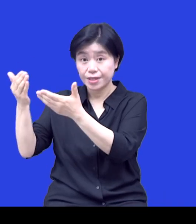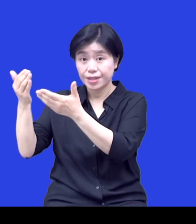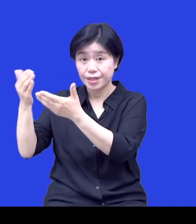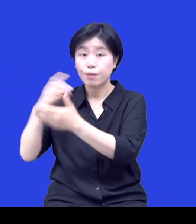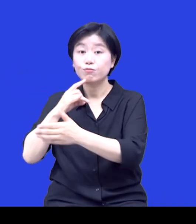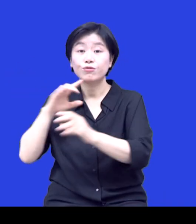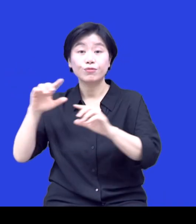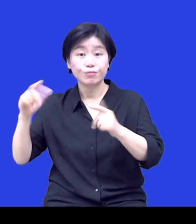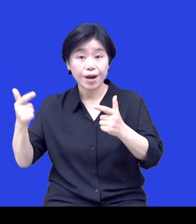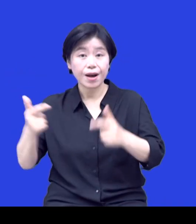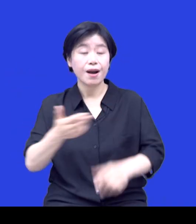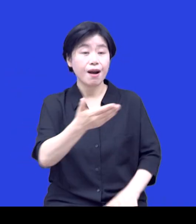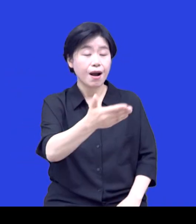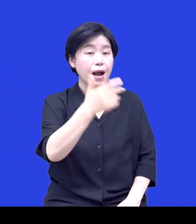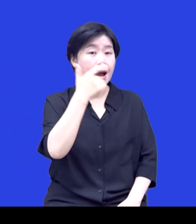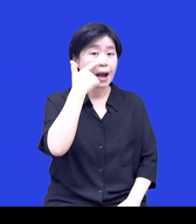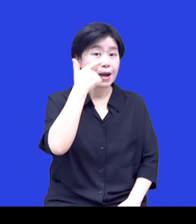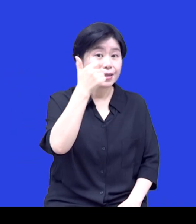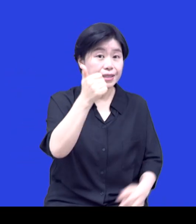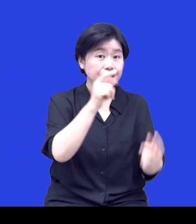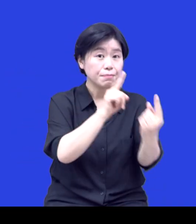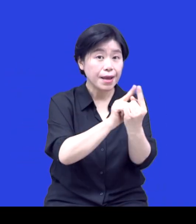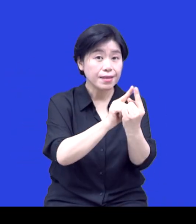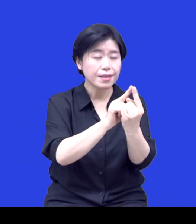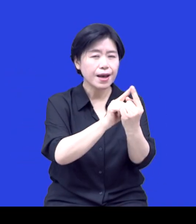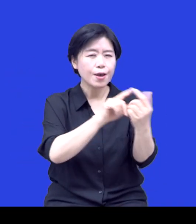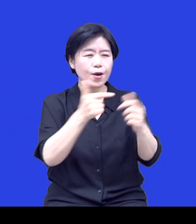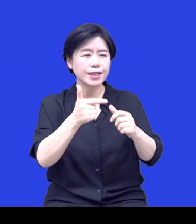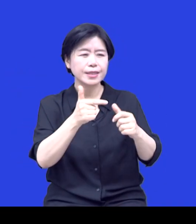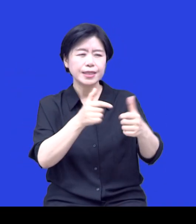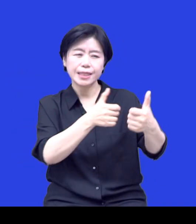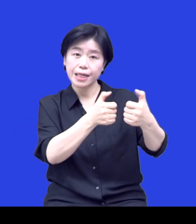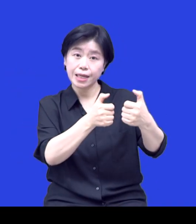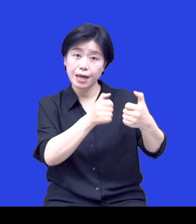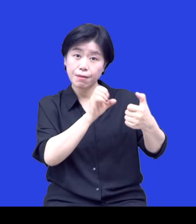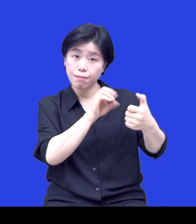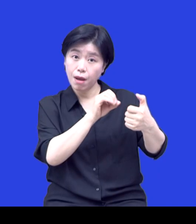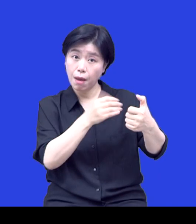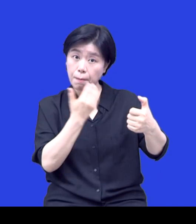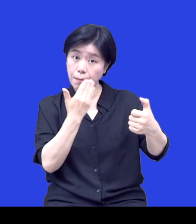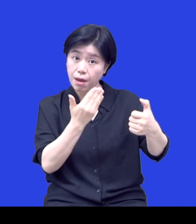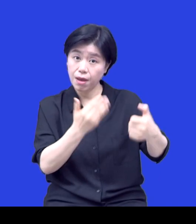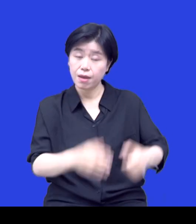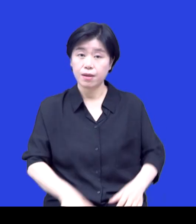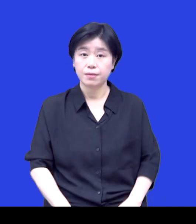혹시 아버지한테 상담 뭐 여쭤보거나 했을 때 아버지는 뭐라고 대답해 주셨을지가 궁금해요.